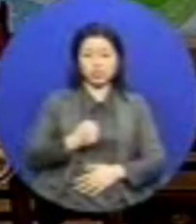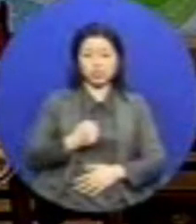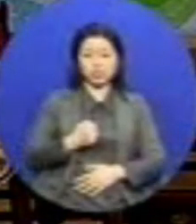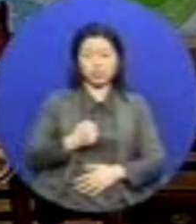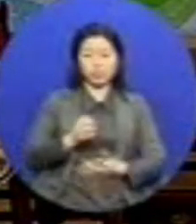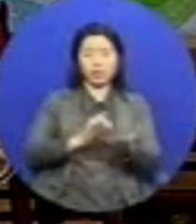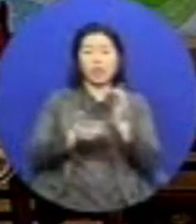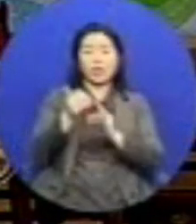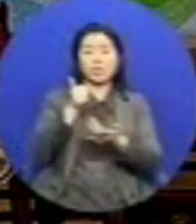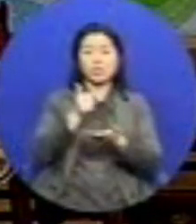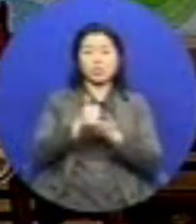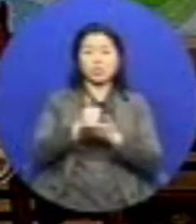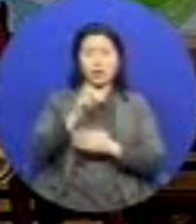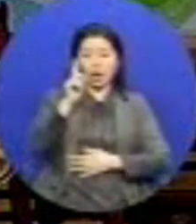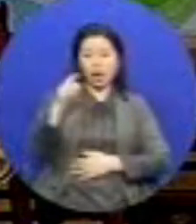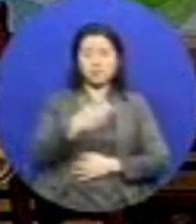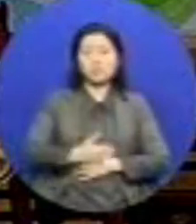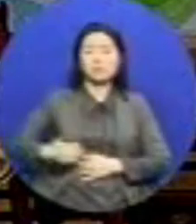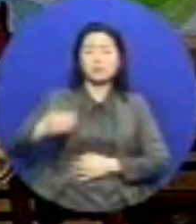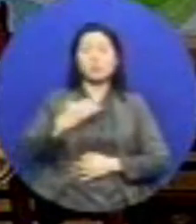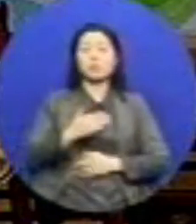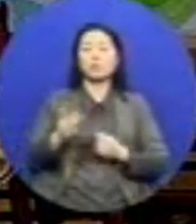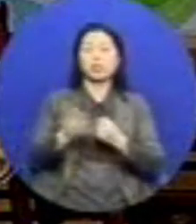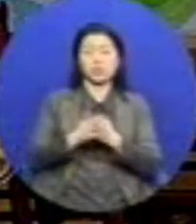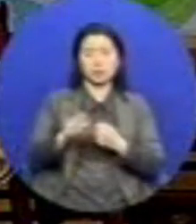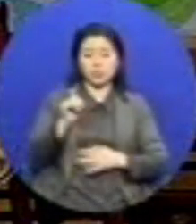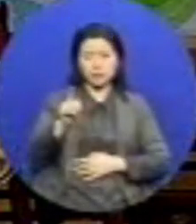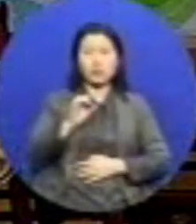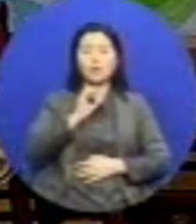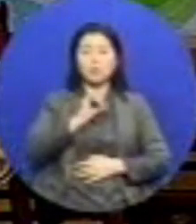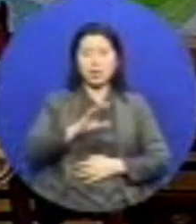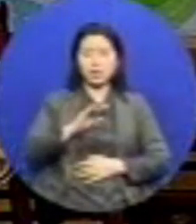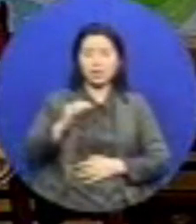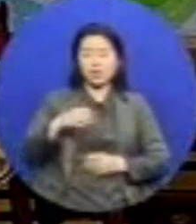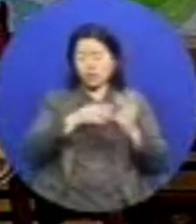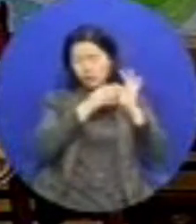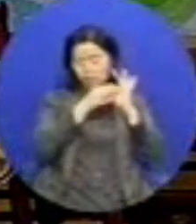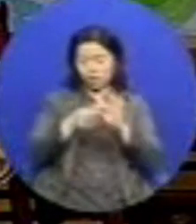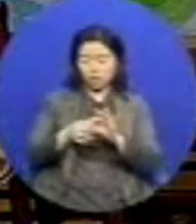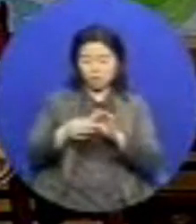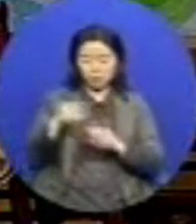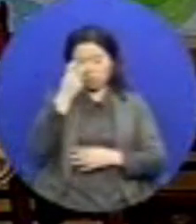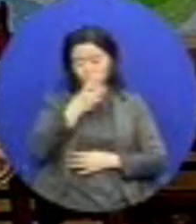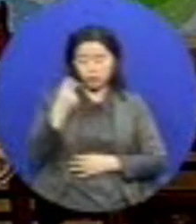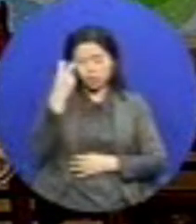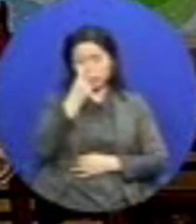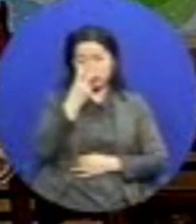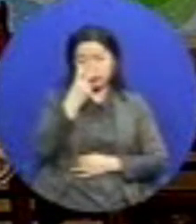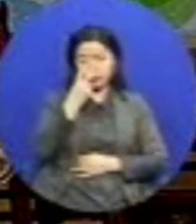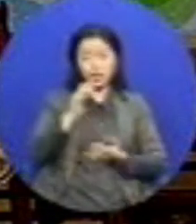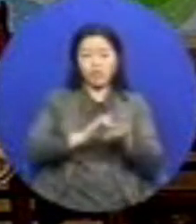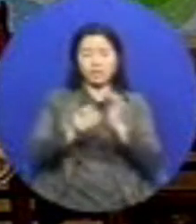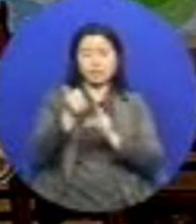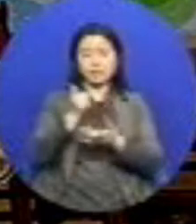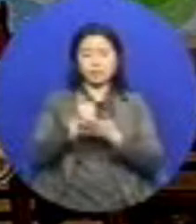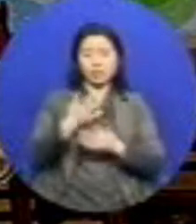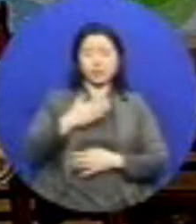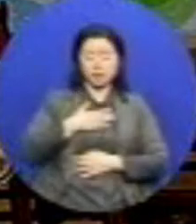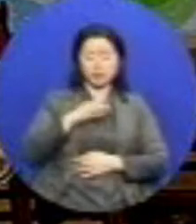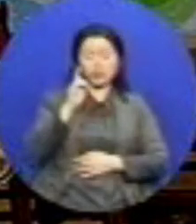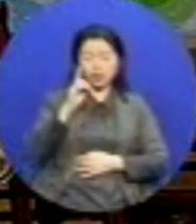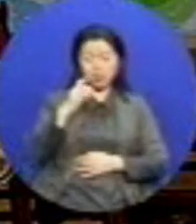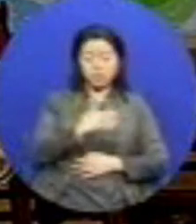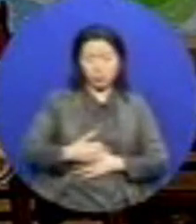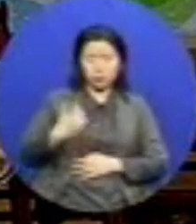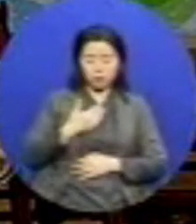예수님과 한 몸이 니까 그것만 계속 확인했습니다 예수님과 나는 한 몸이고 예수님 한